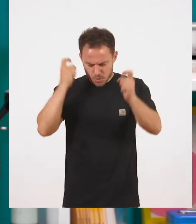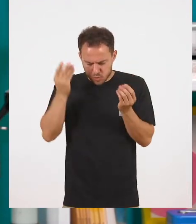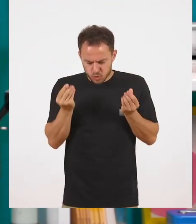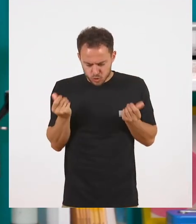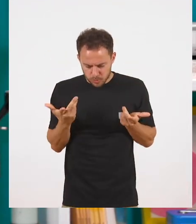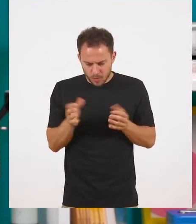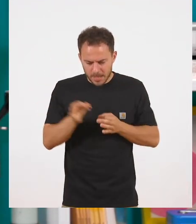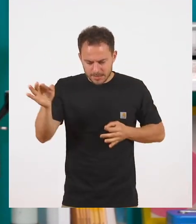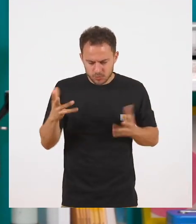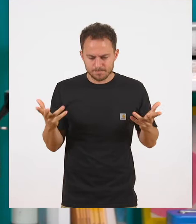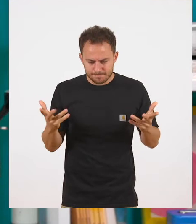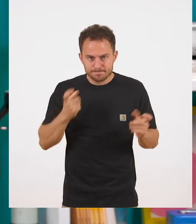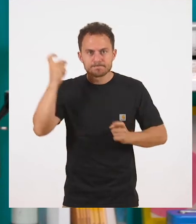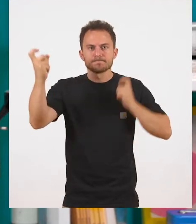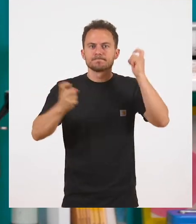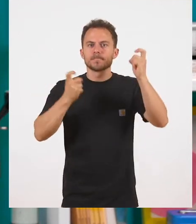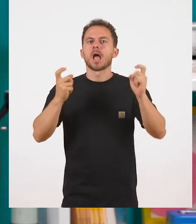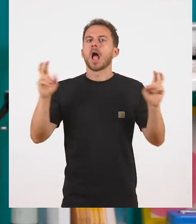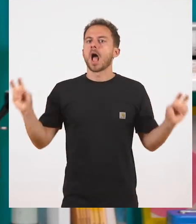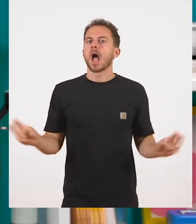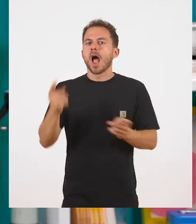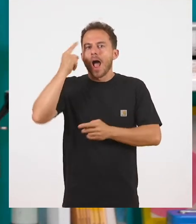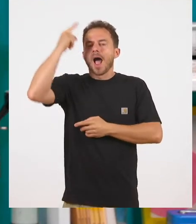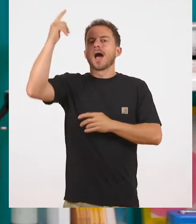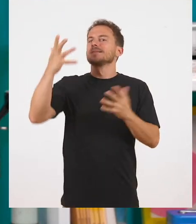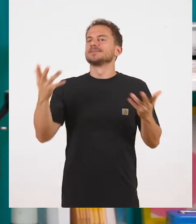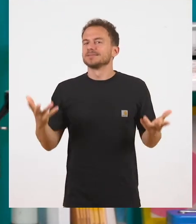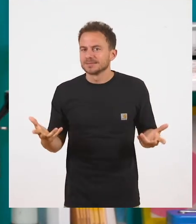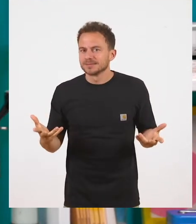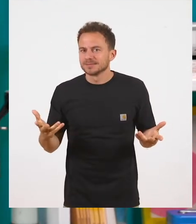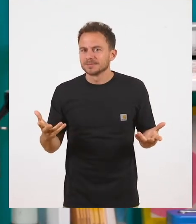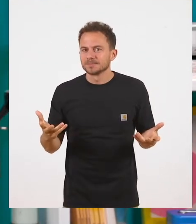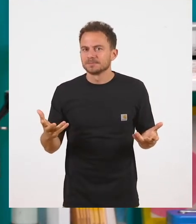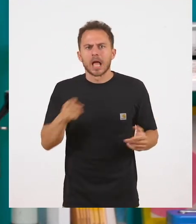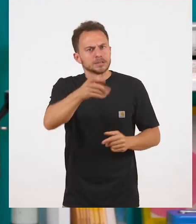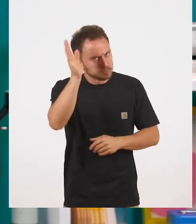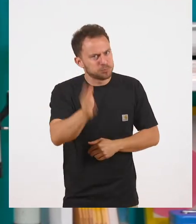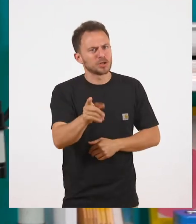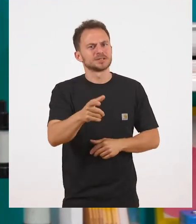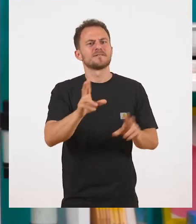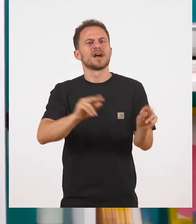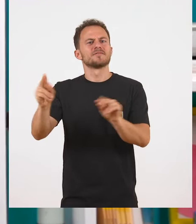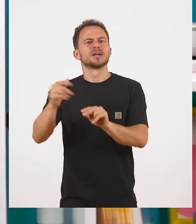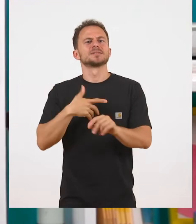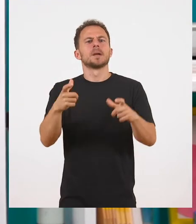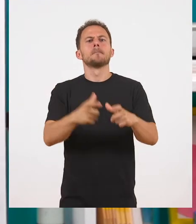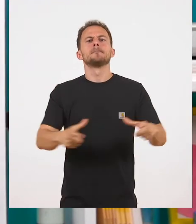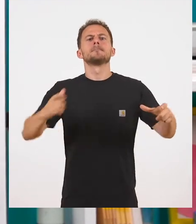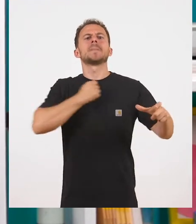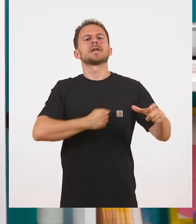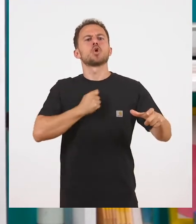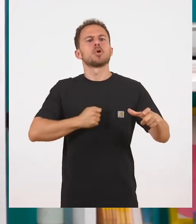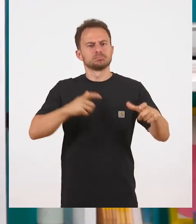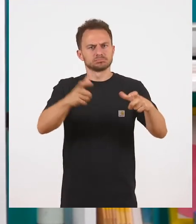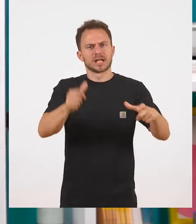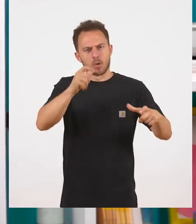του, διαπίστωσε τι. Μπορεί να το κάνεις και εσύ αυτό στο σπίτι, μην πεις ότι το είπα εγώ. Μπορείς να βυθιστείς σε μια μπανιέρα και θα